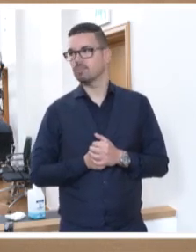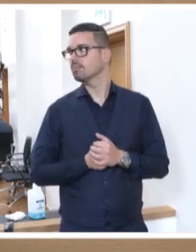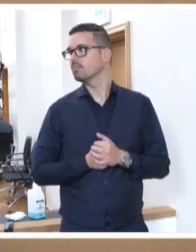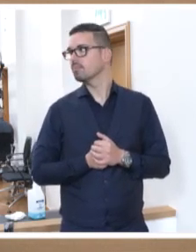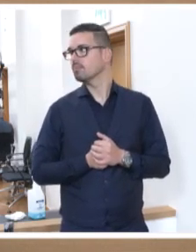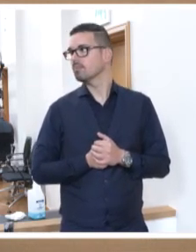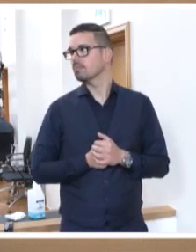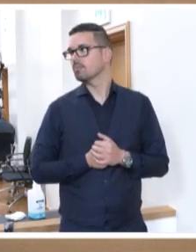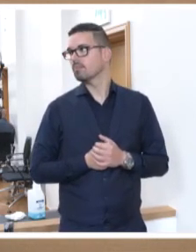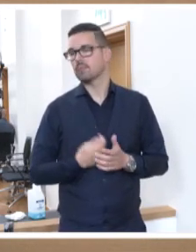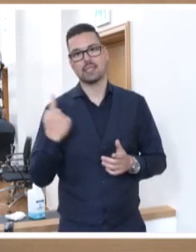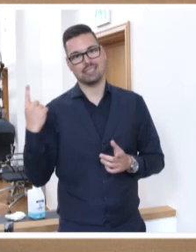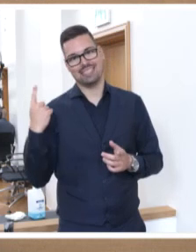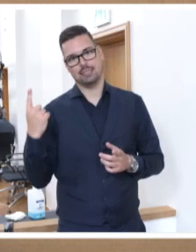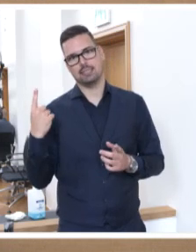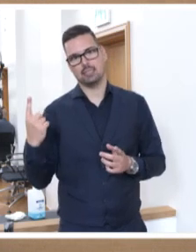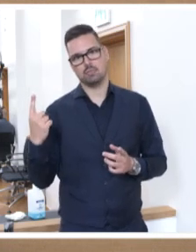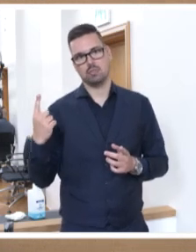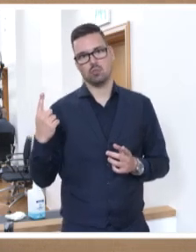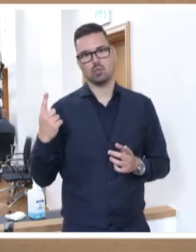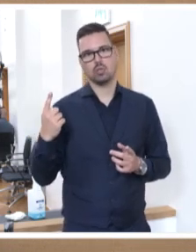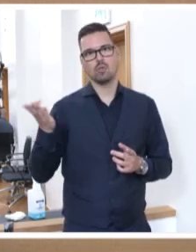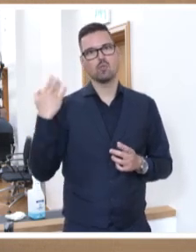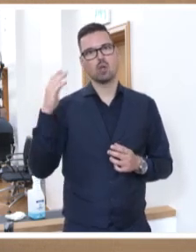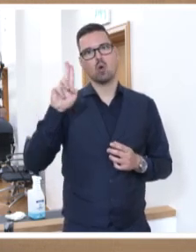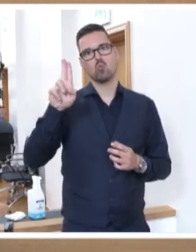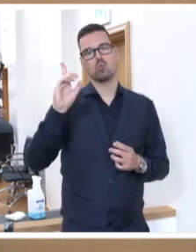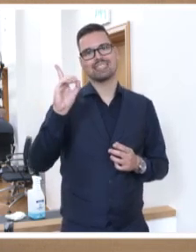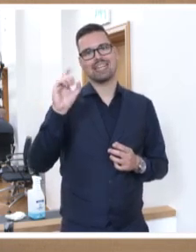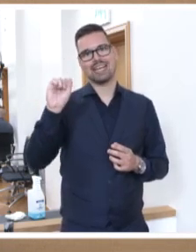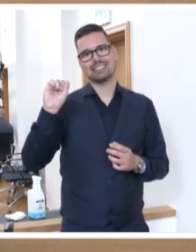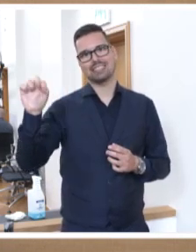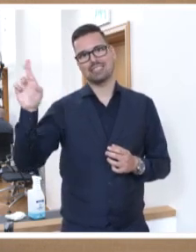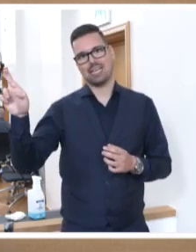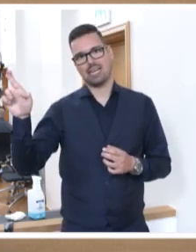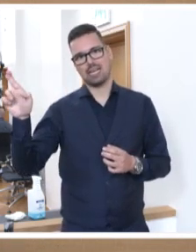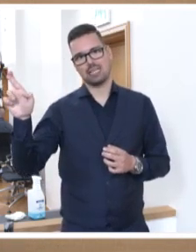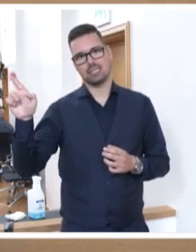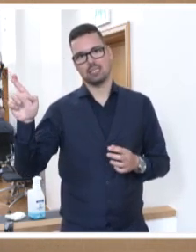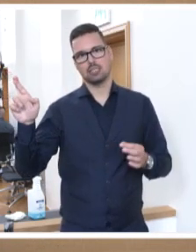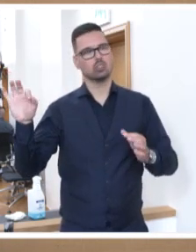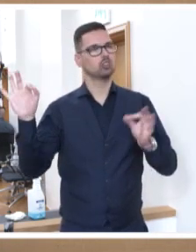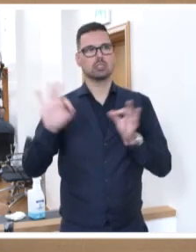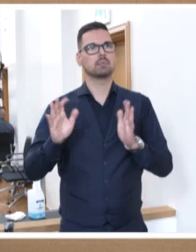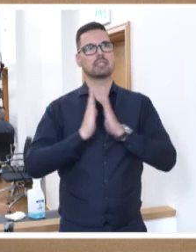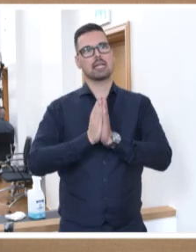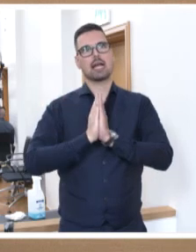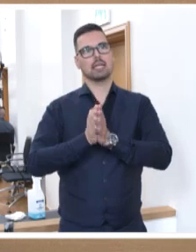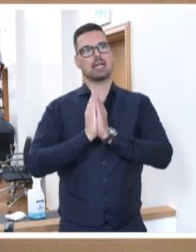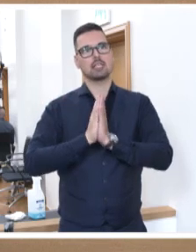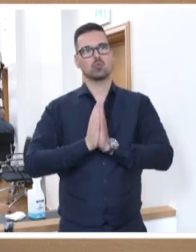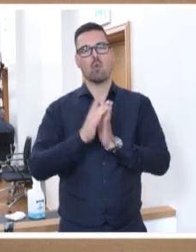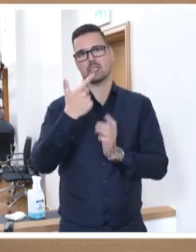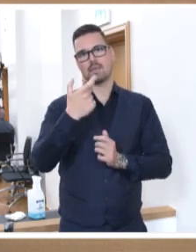Er selbst hält den Zerfall der Sowjetunion für die größte geopolitische Katastrophe des